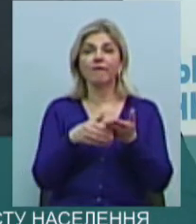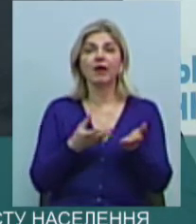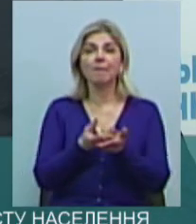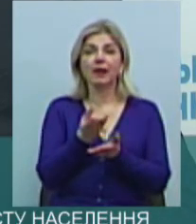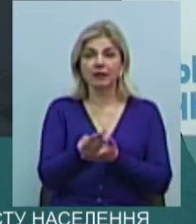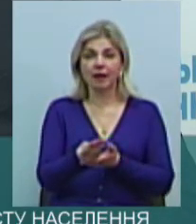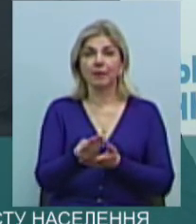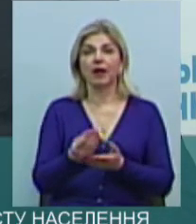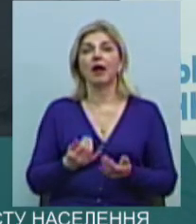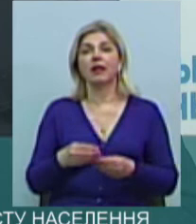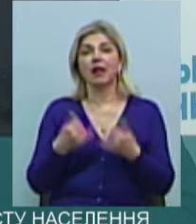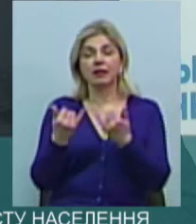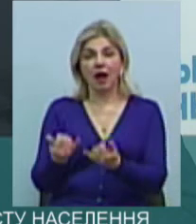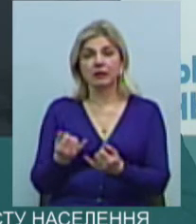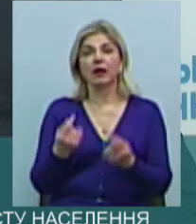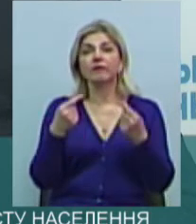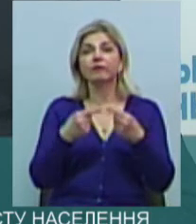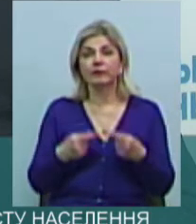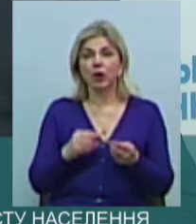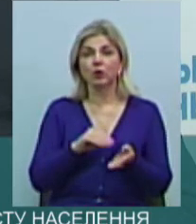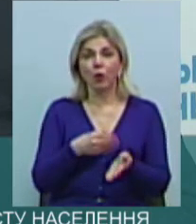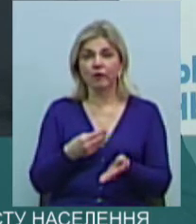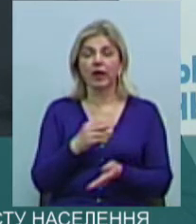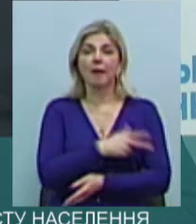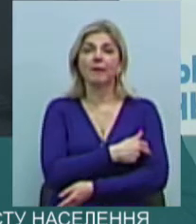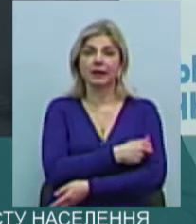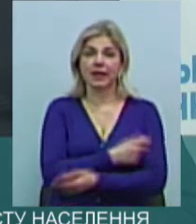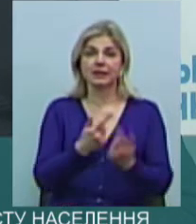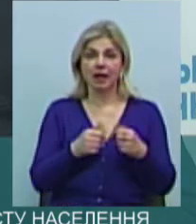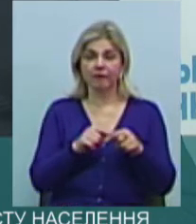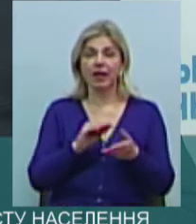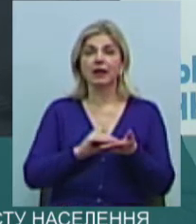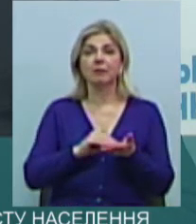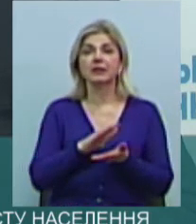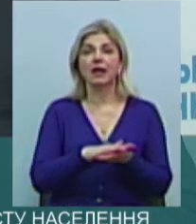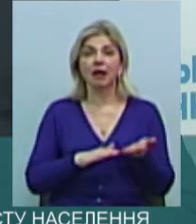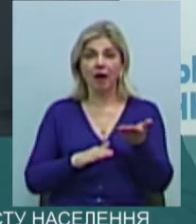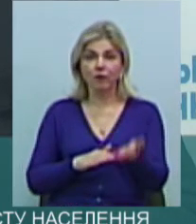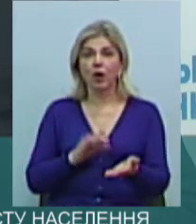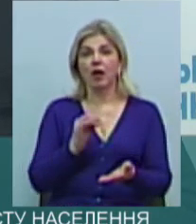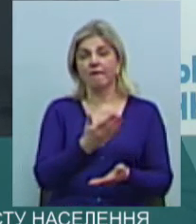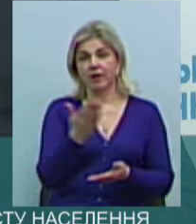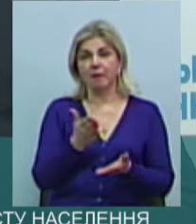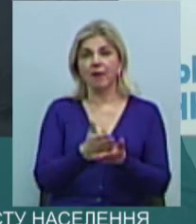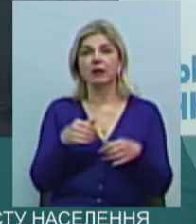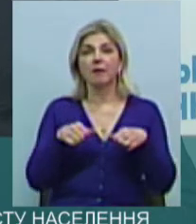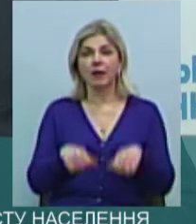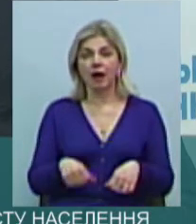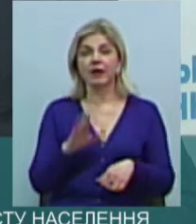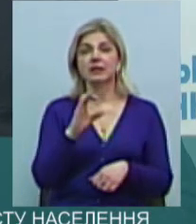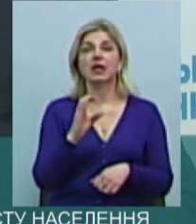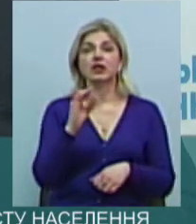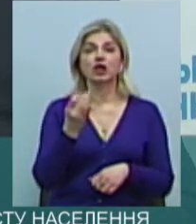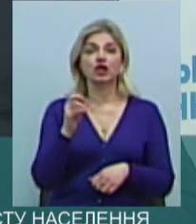надати відповідні довідки з медичних закладів, написати заяву, і ви маєте право вже з